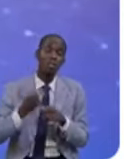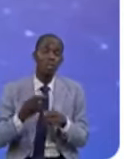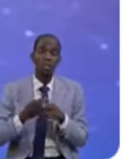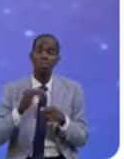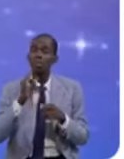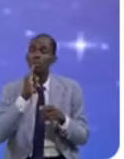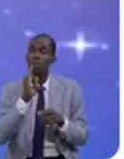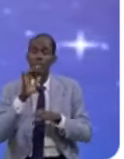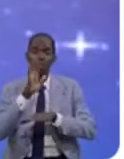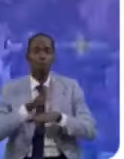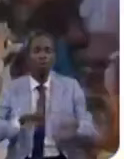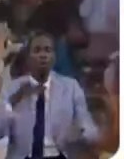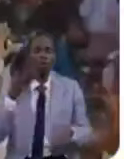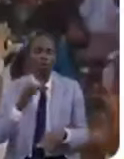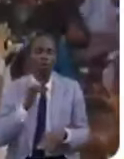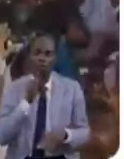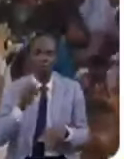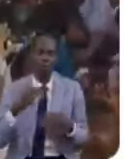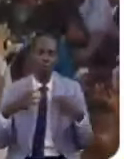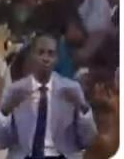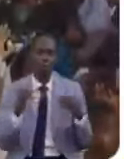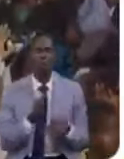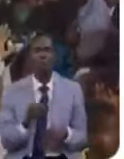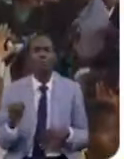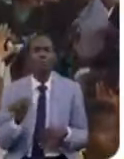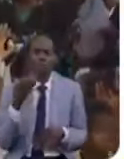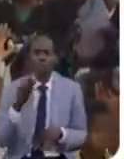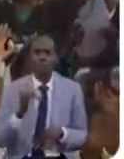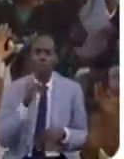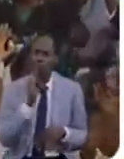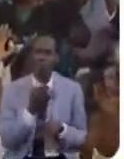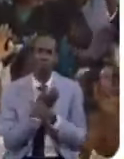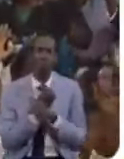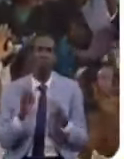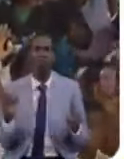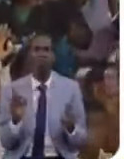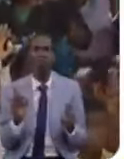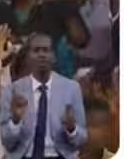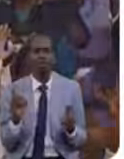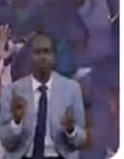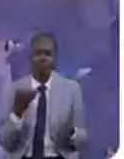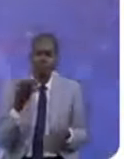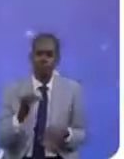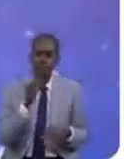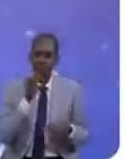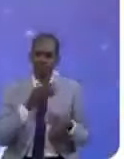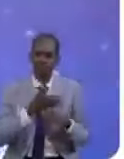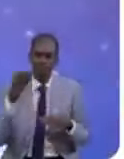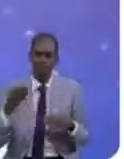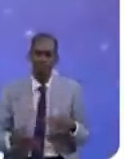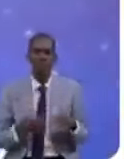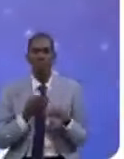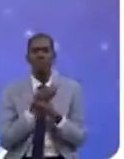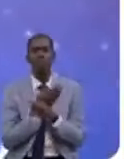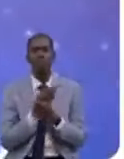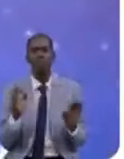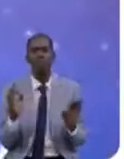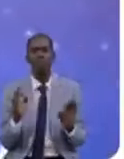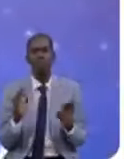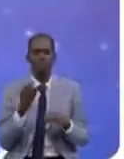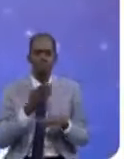la guérison délivrance il y a la libération totale il y a